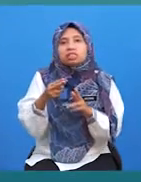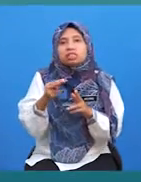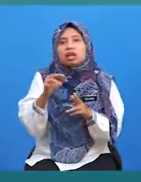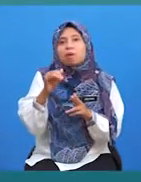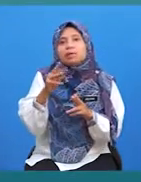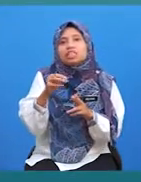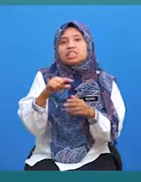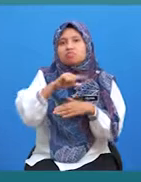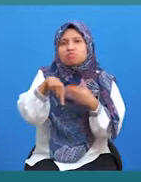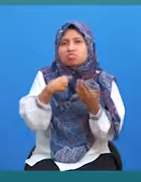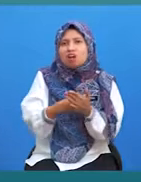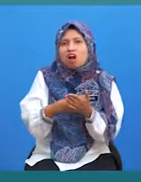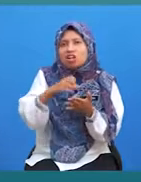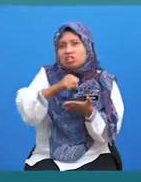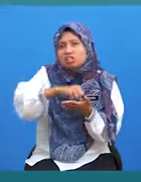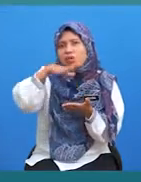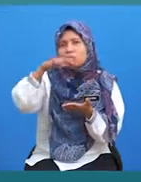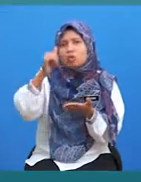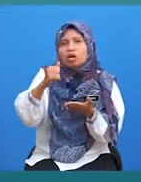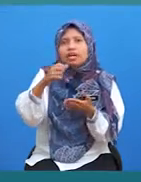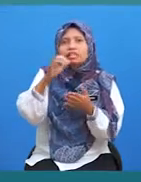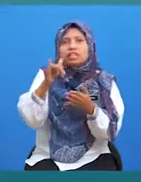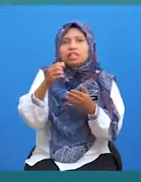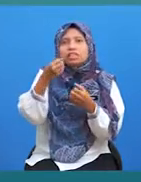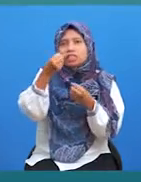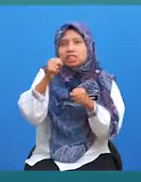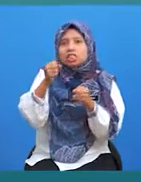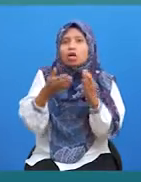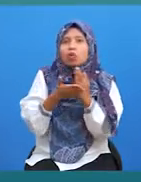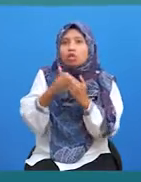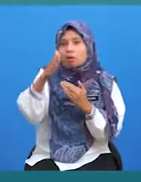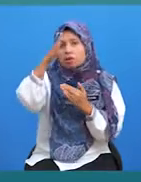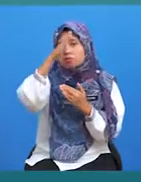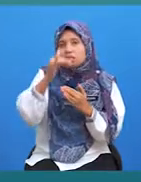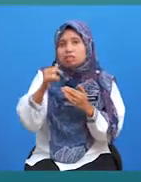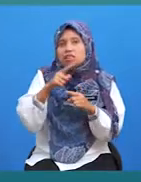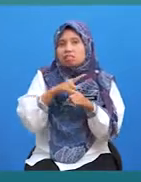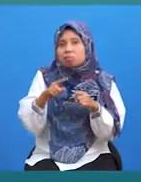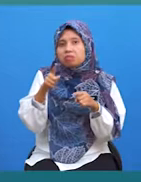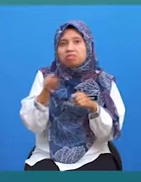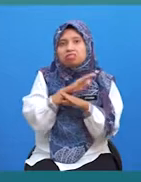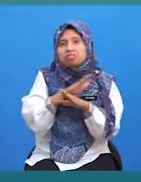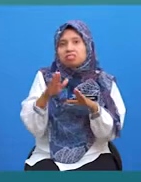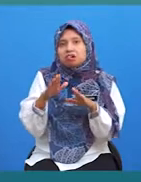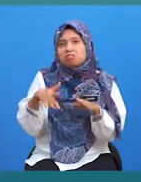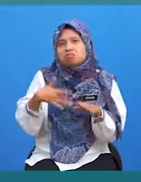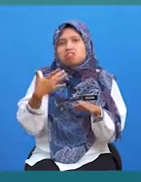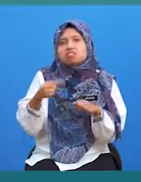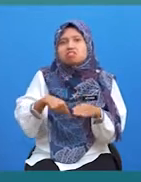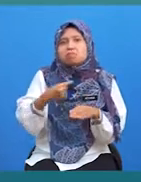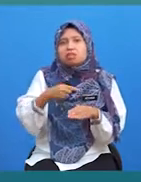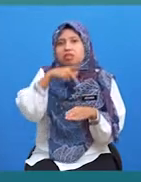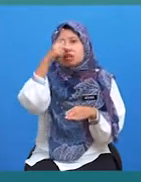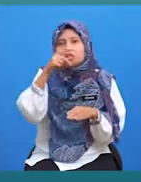segala kemewahan yang disediakan oleh bapanya. Tetapi dia berasa tidak gembira